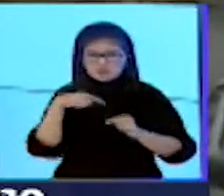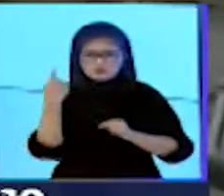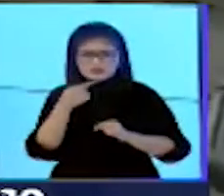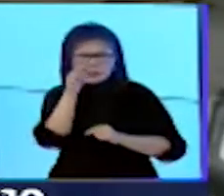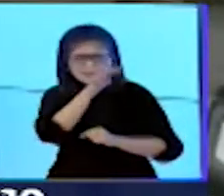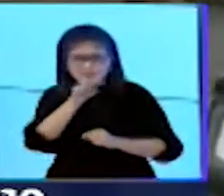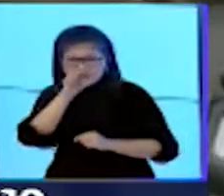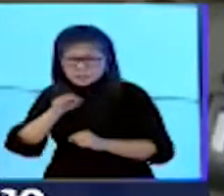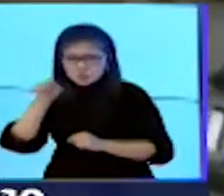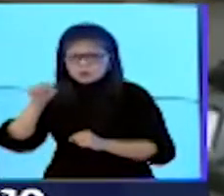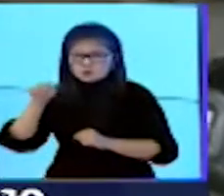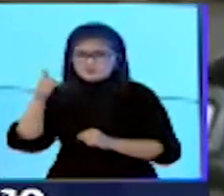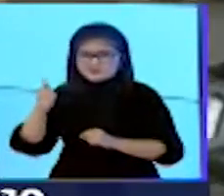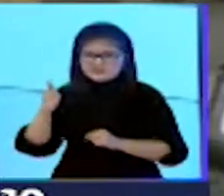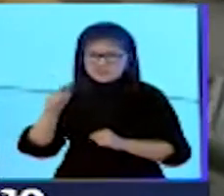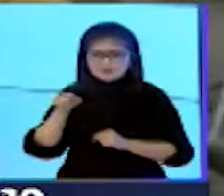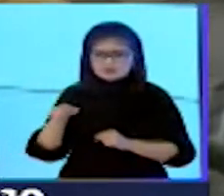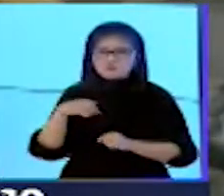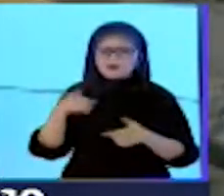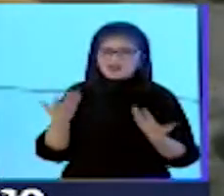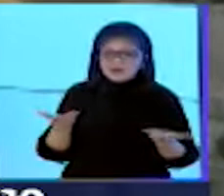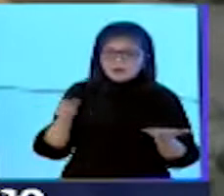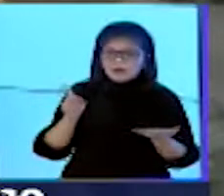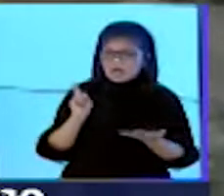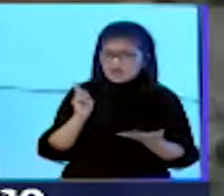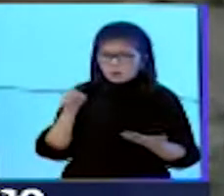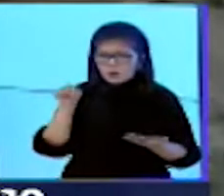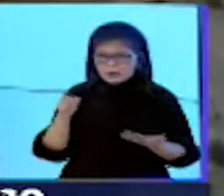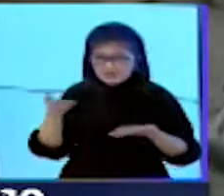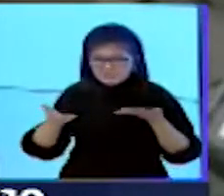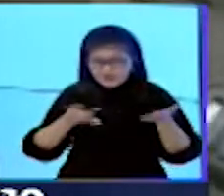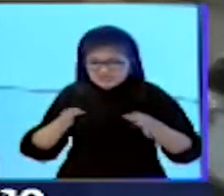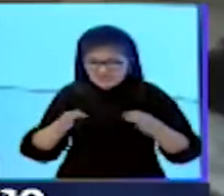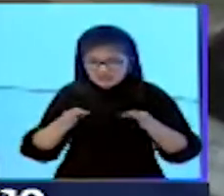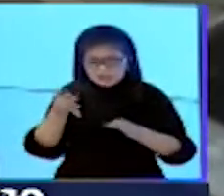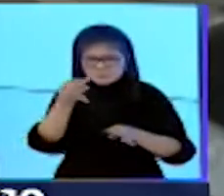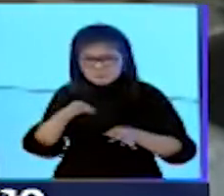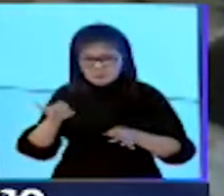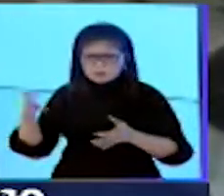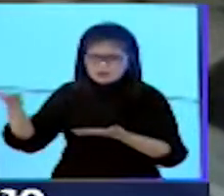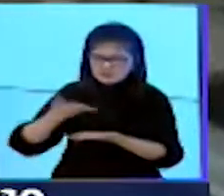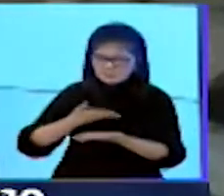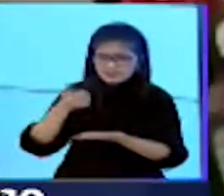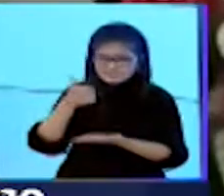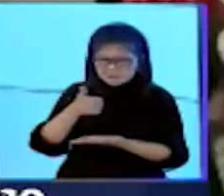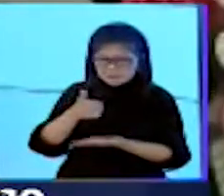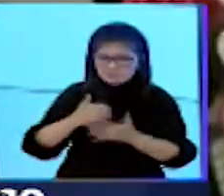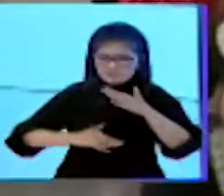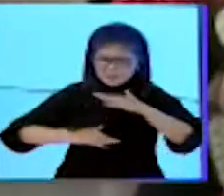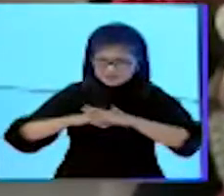potensi yang ada, maka akan kita pergunakan. Rumah sakit swasta yang lain juga sama-sama penuhnya, semuanya penuh.